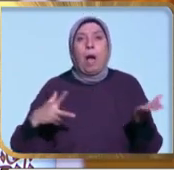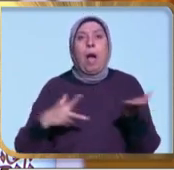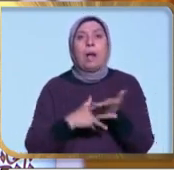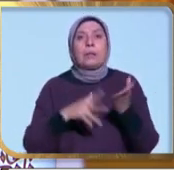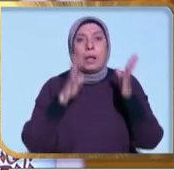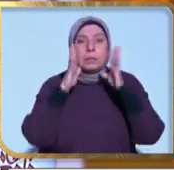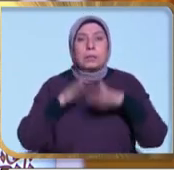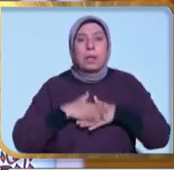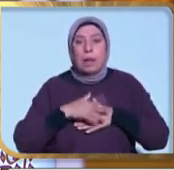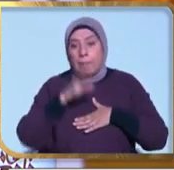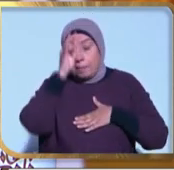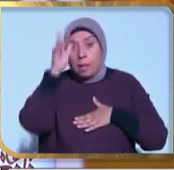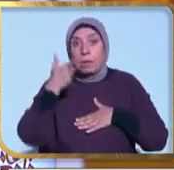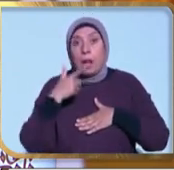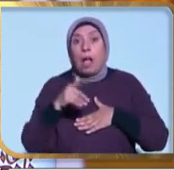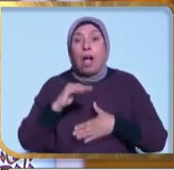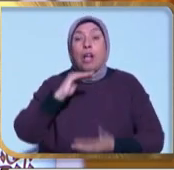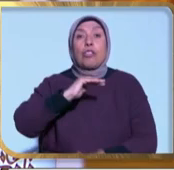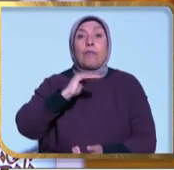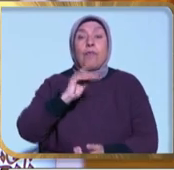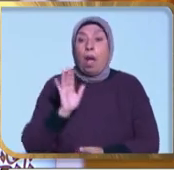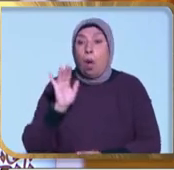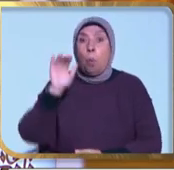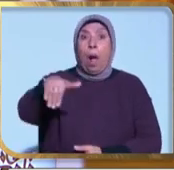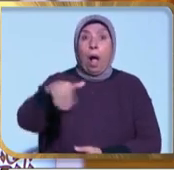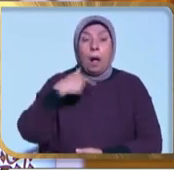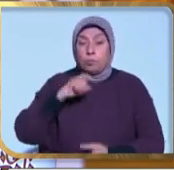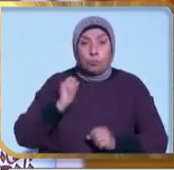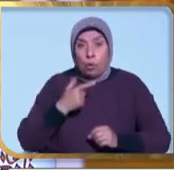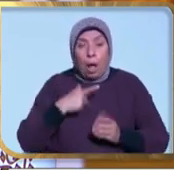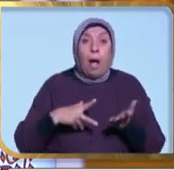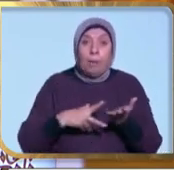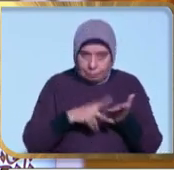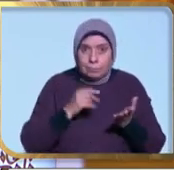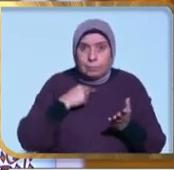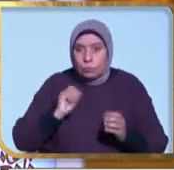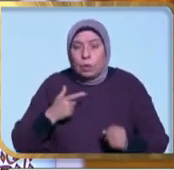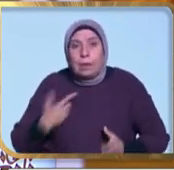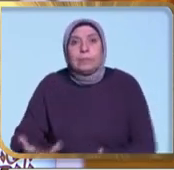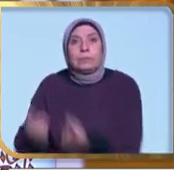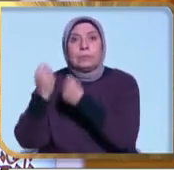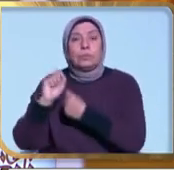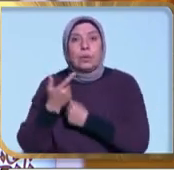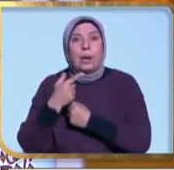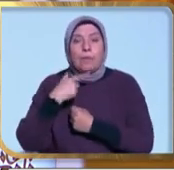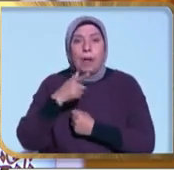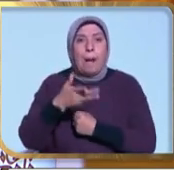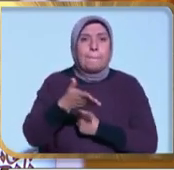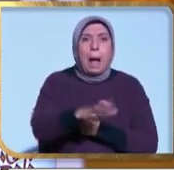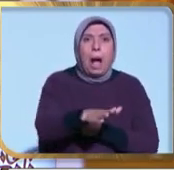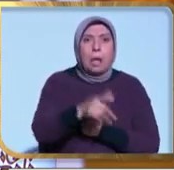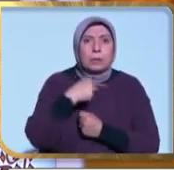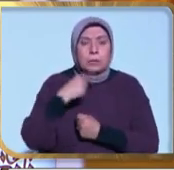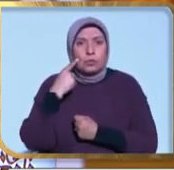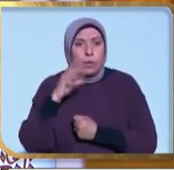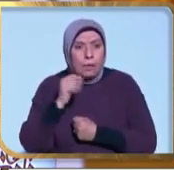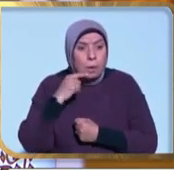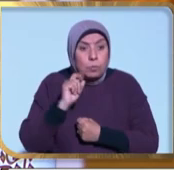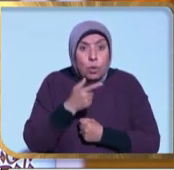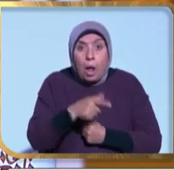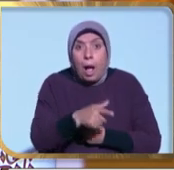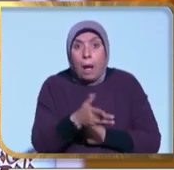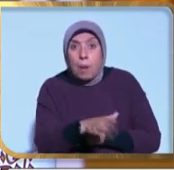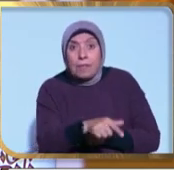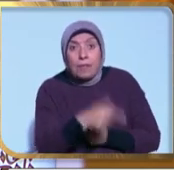ينقذ طفل هيقع مصيبه يوقفها يلحقها حد بيغرق حد حموت حد وقع جر له حاجه